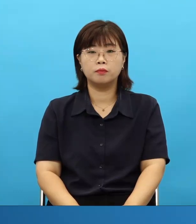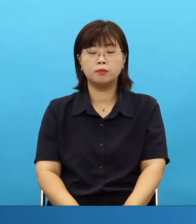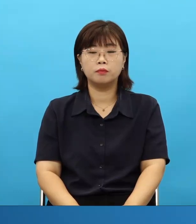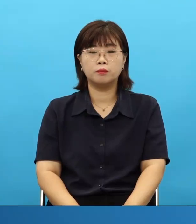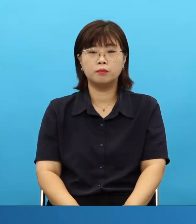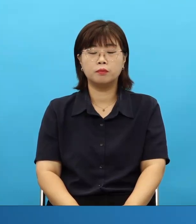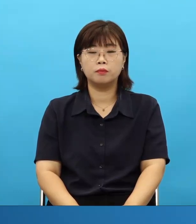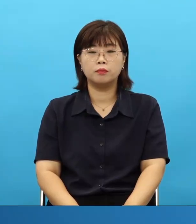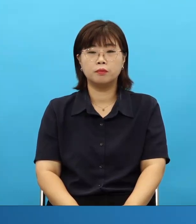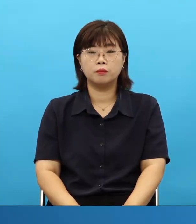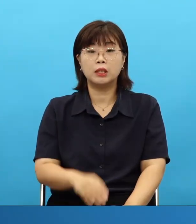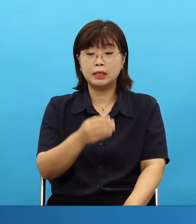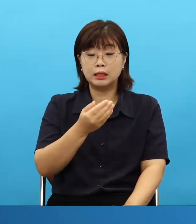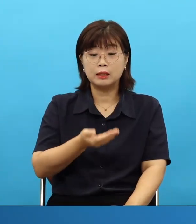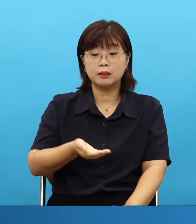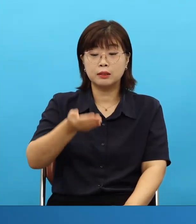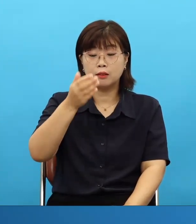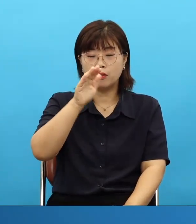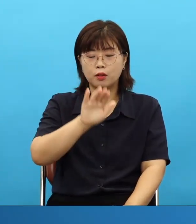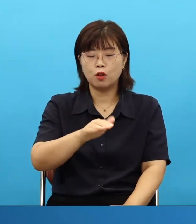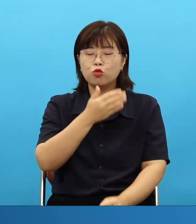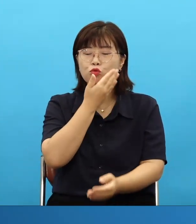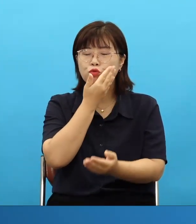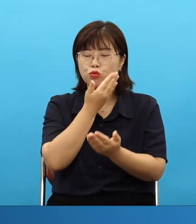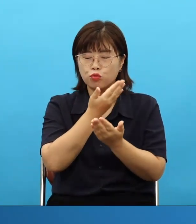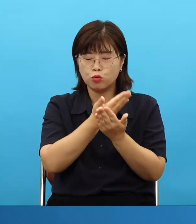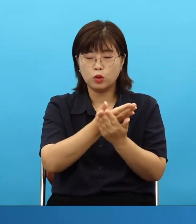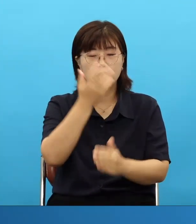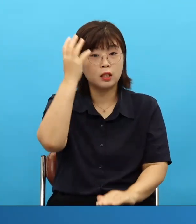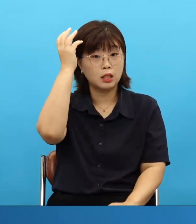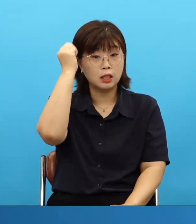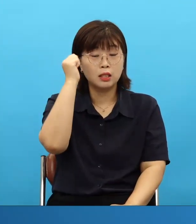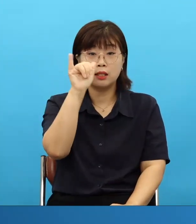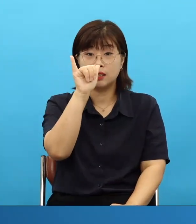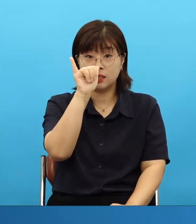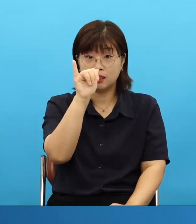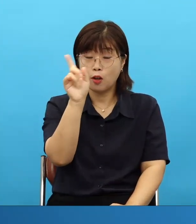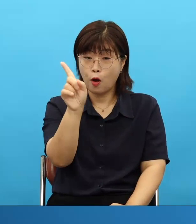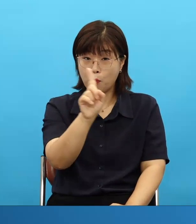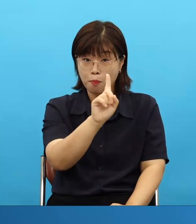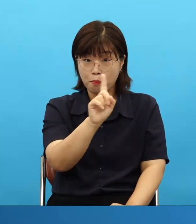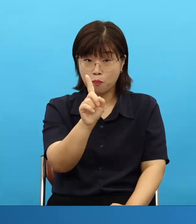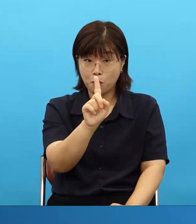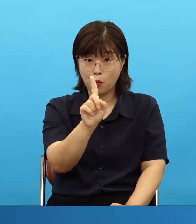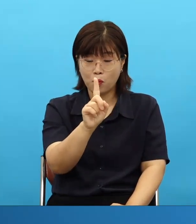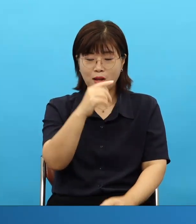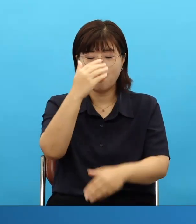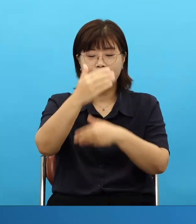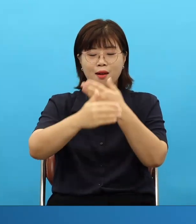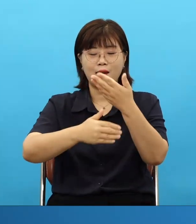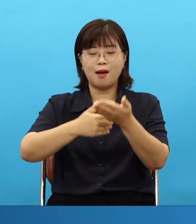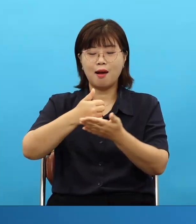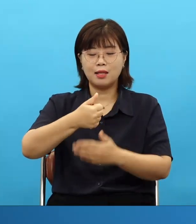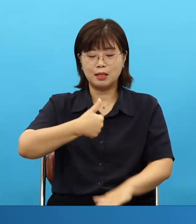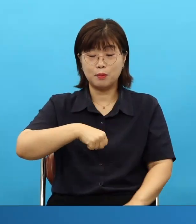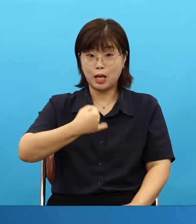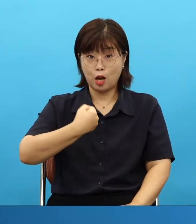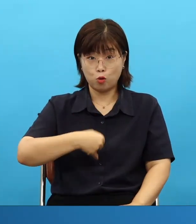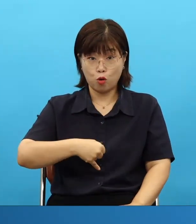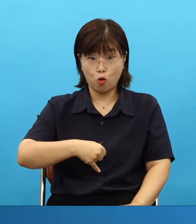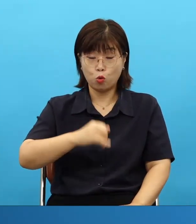하나님의 자녀가 아닌 사람은 지옥을 간다 정도가 아니고 이 땅에 살고 있는